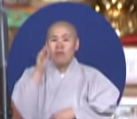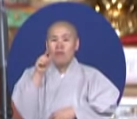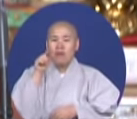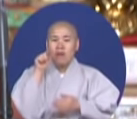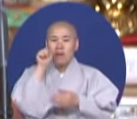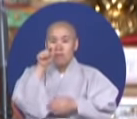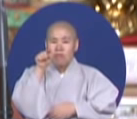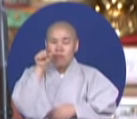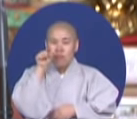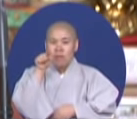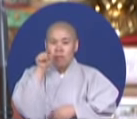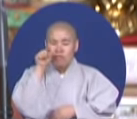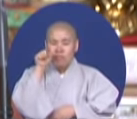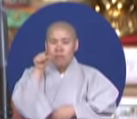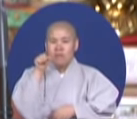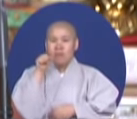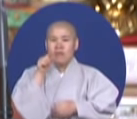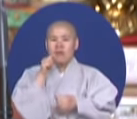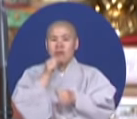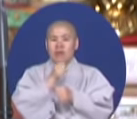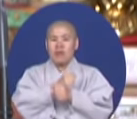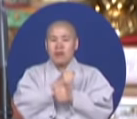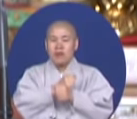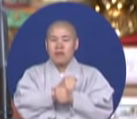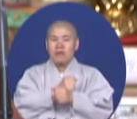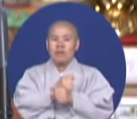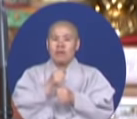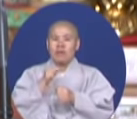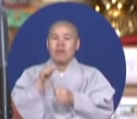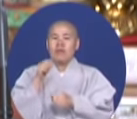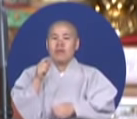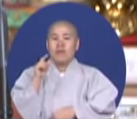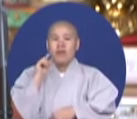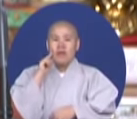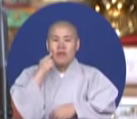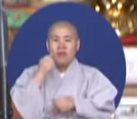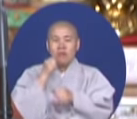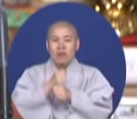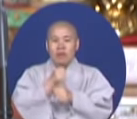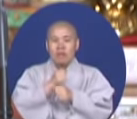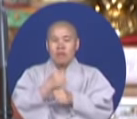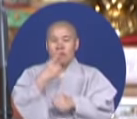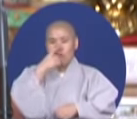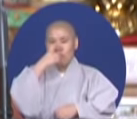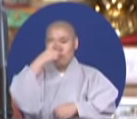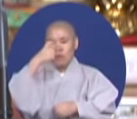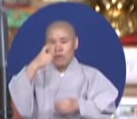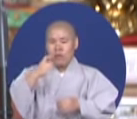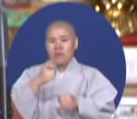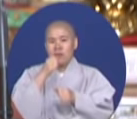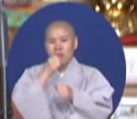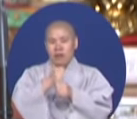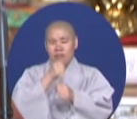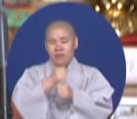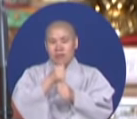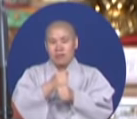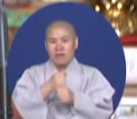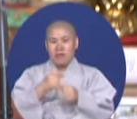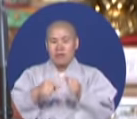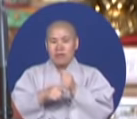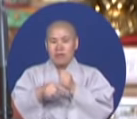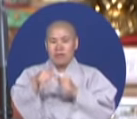장엄을 했다. 허공에 수를 놓아서 장엄을 한 것과 같다. 이거 한번 생각해 보세요.